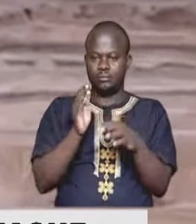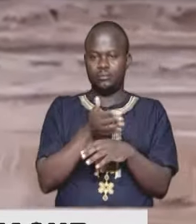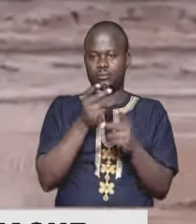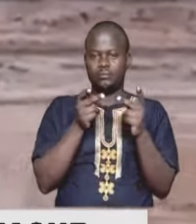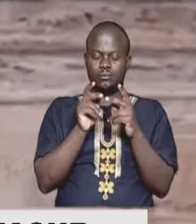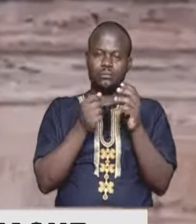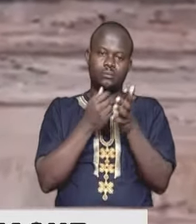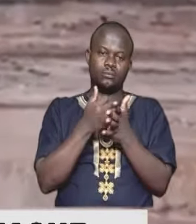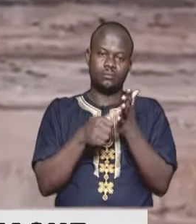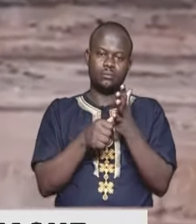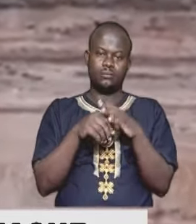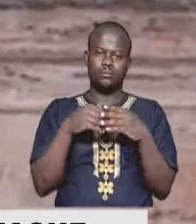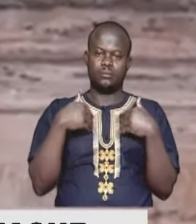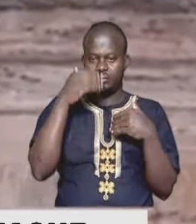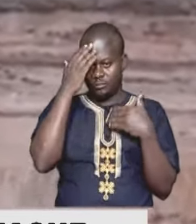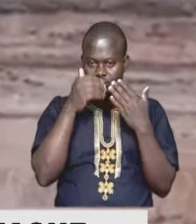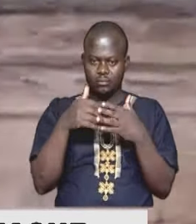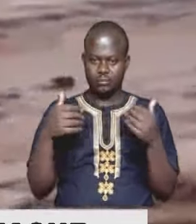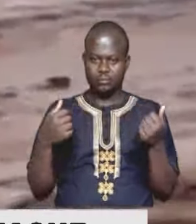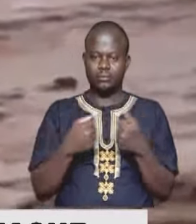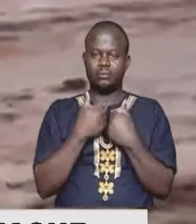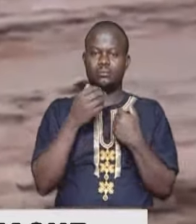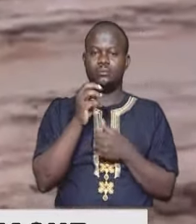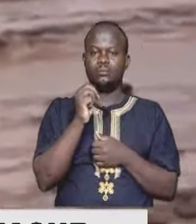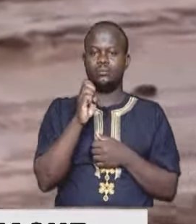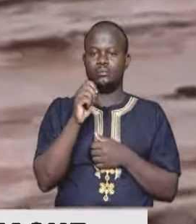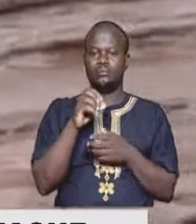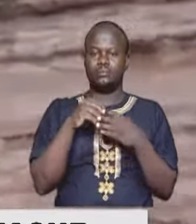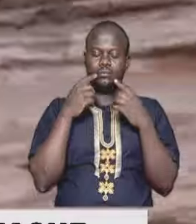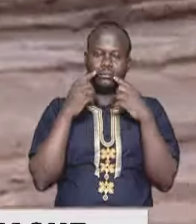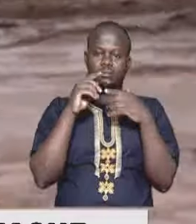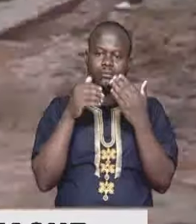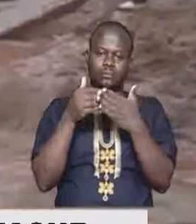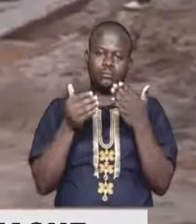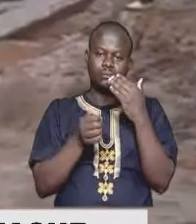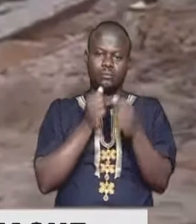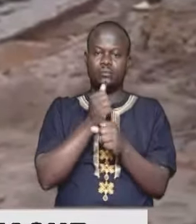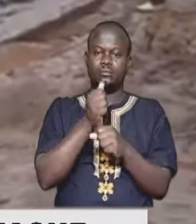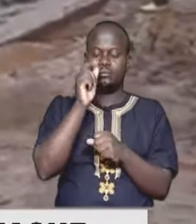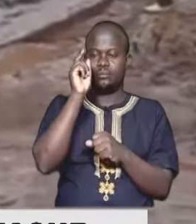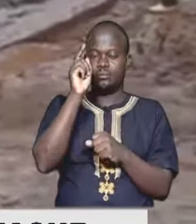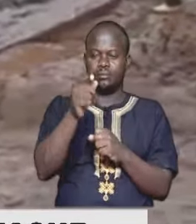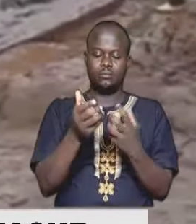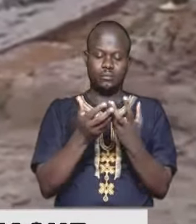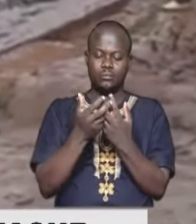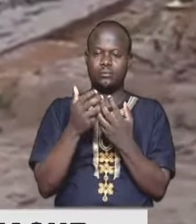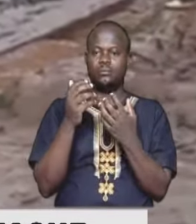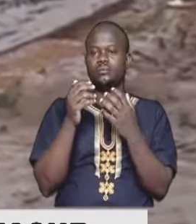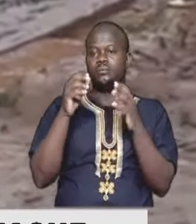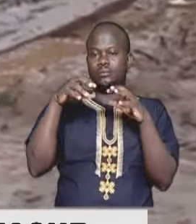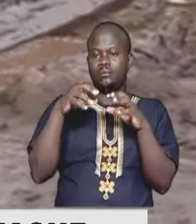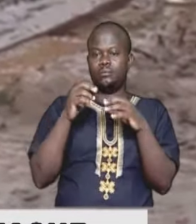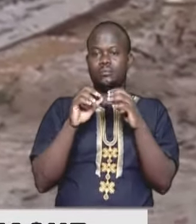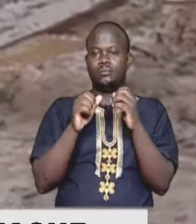ahashyira ubuzima bwabo mu kaga kubera ibiza. Meteo ivuga ko imvura y'umuhindo y'uyu mwaka izabihuje ibipimo niyaguye